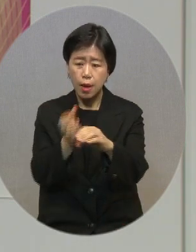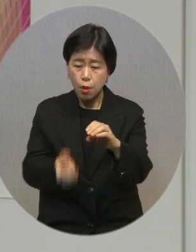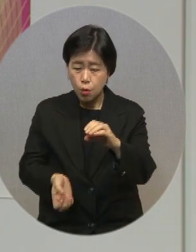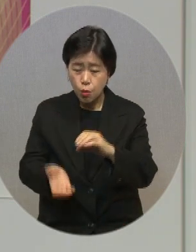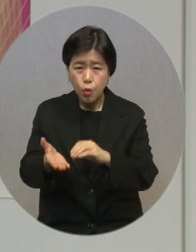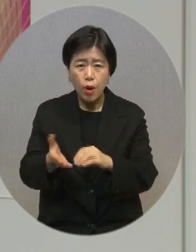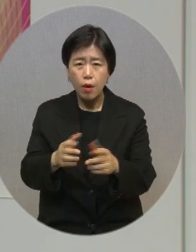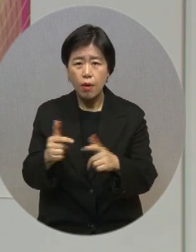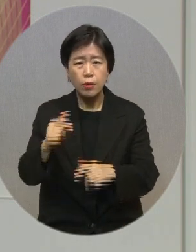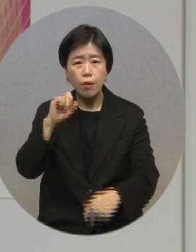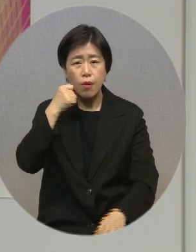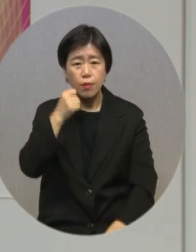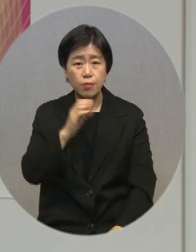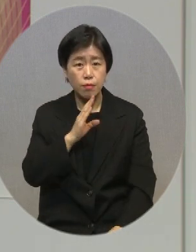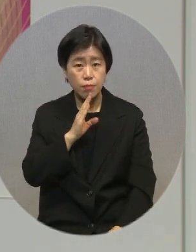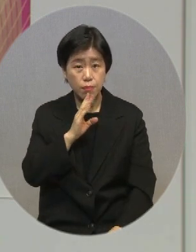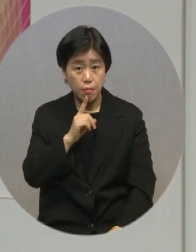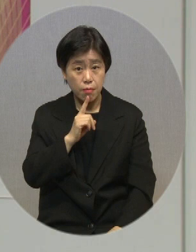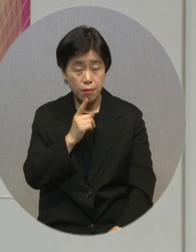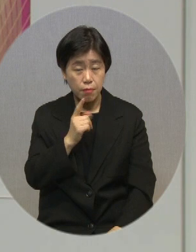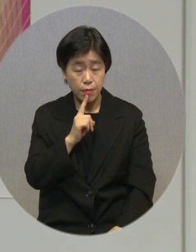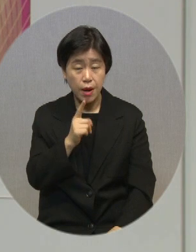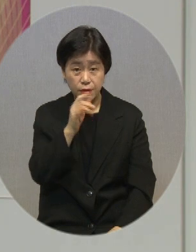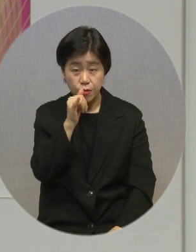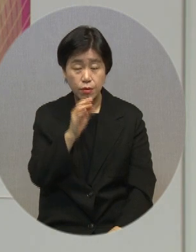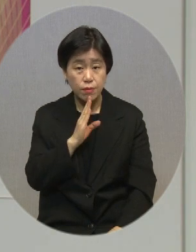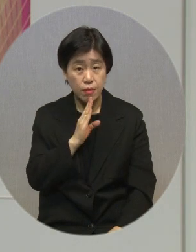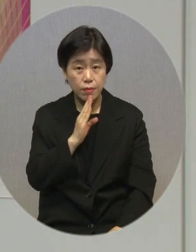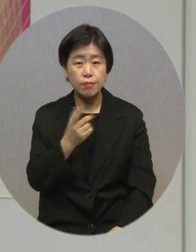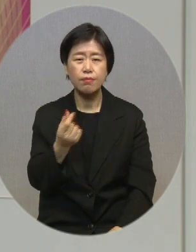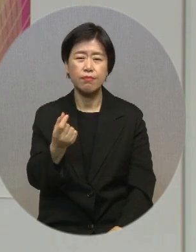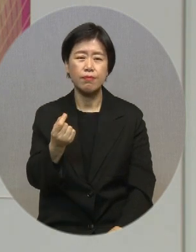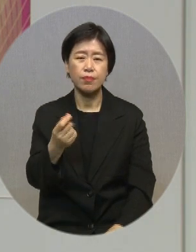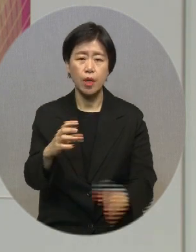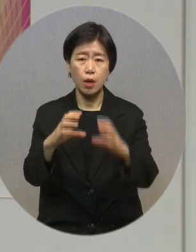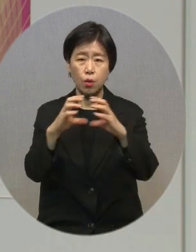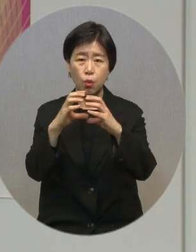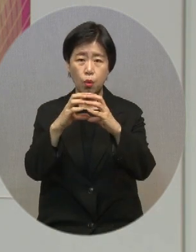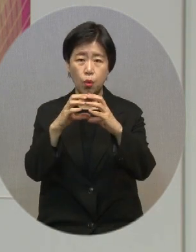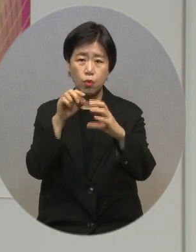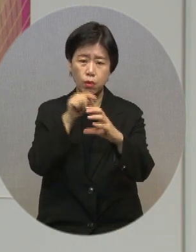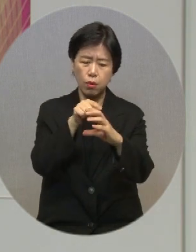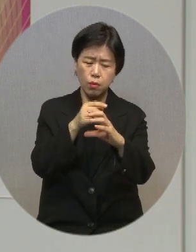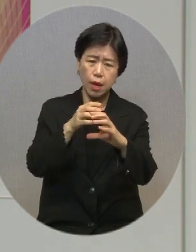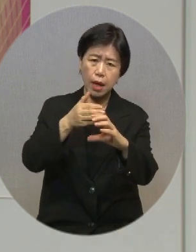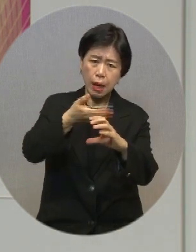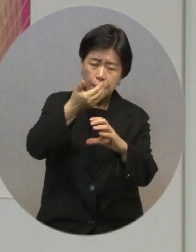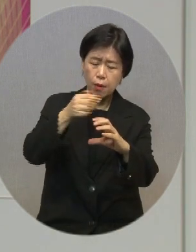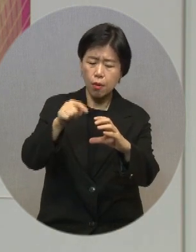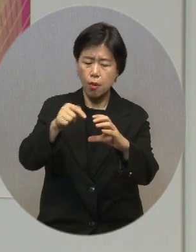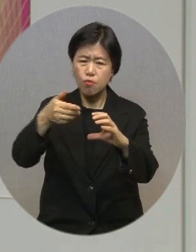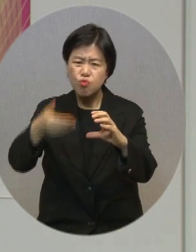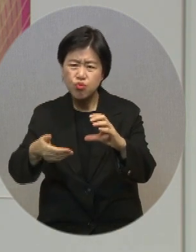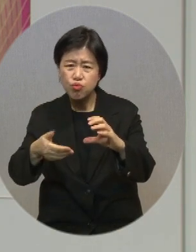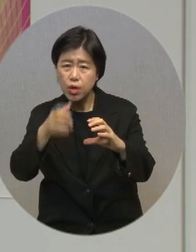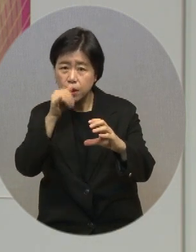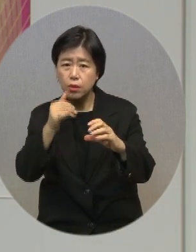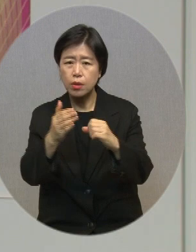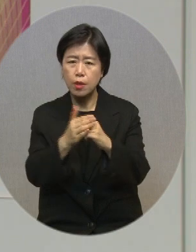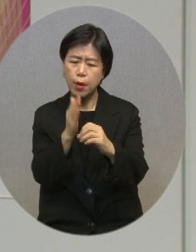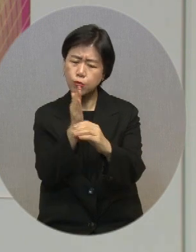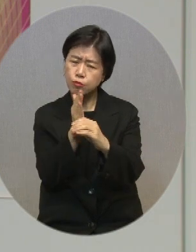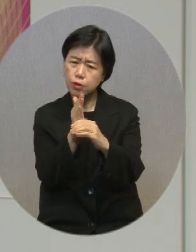그게 그 한쪽이 무겁고 가볍고 해가지고. 네네. 어느 한 중심 쪽으로 해서 굴리지를 않으면은.